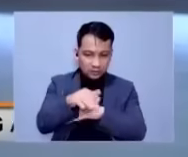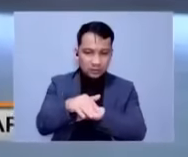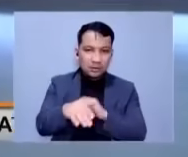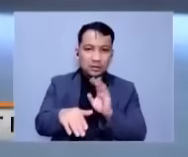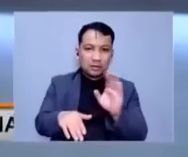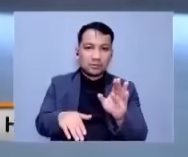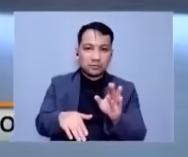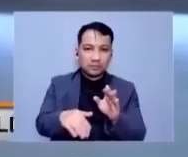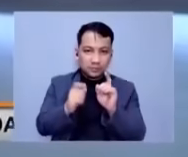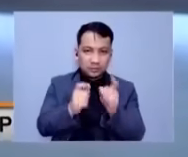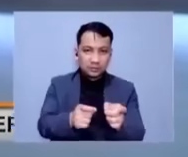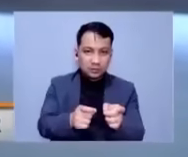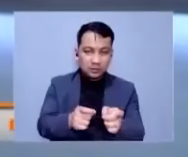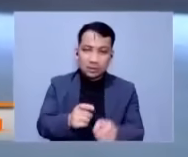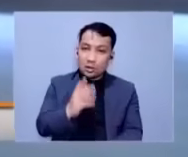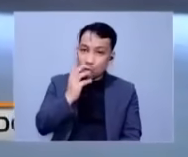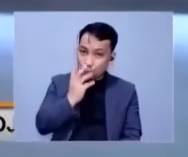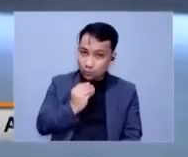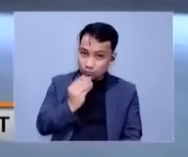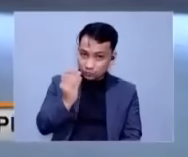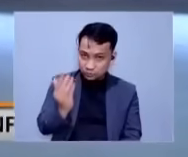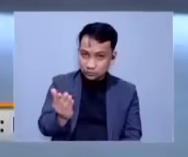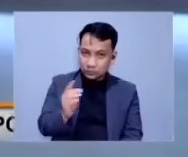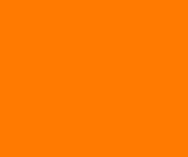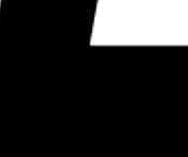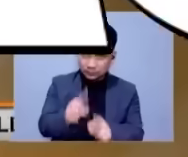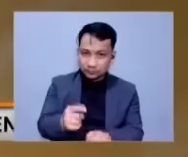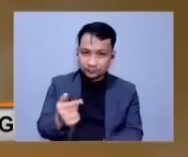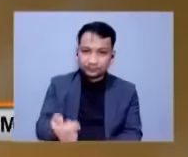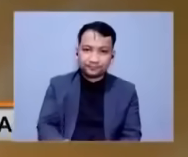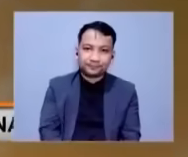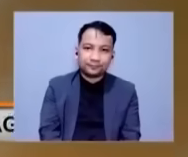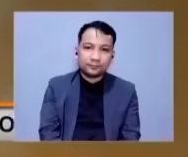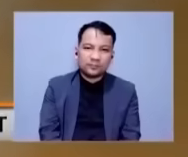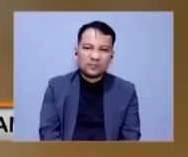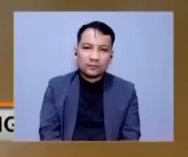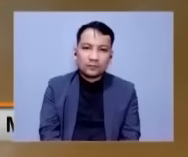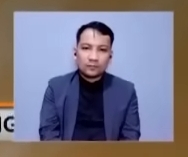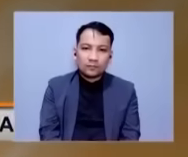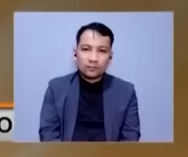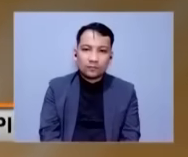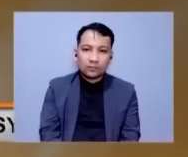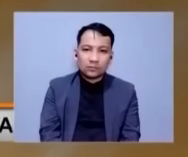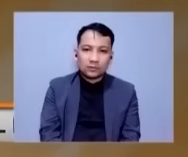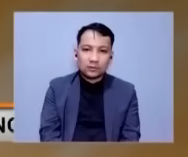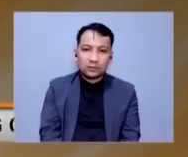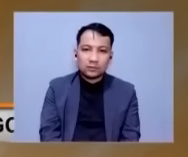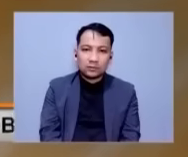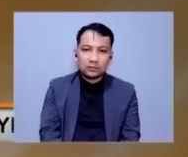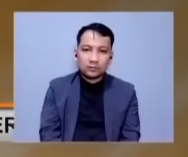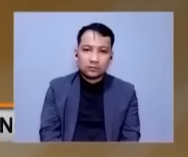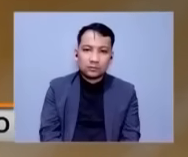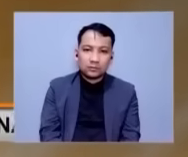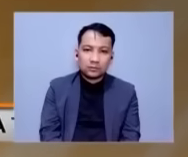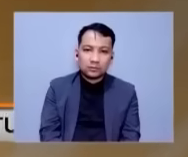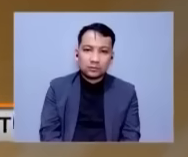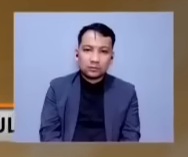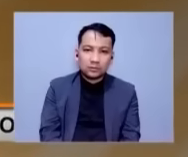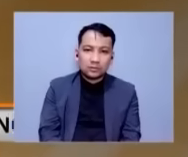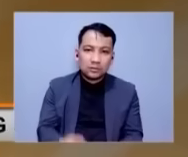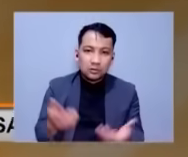regalo. Kilalanin natin siya sa report na ito. Beyonce. What? Beyonce. Where or